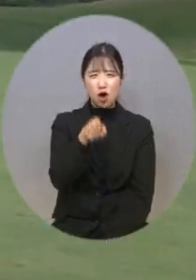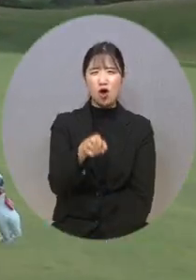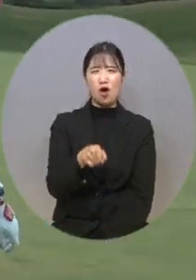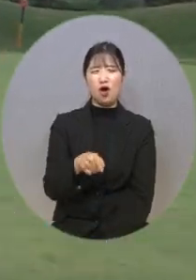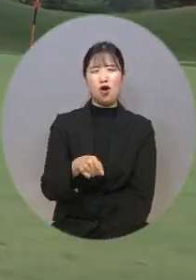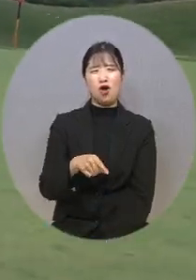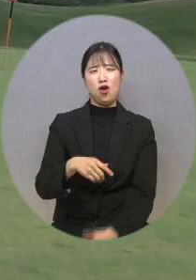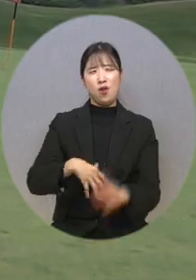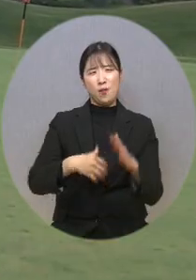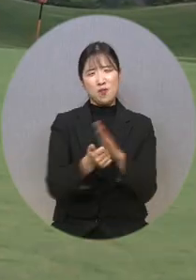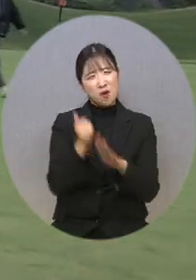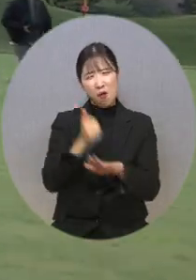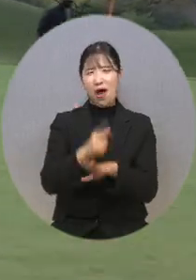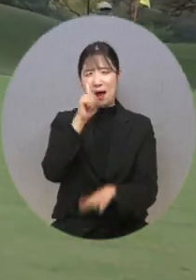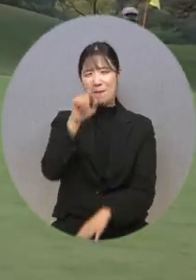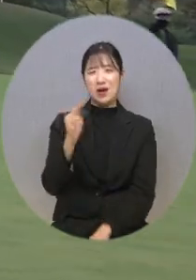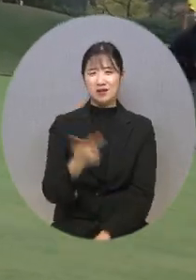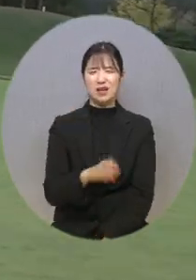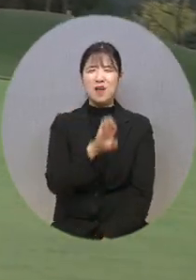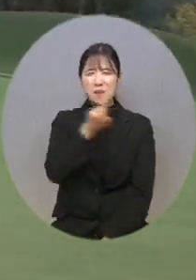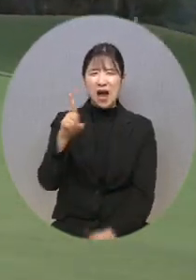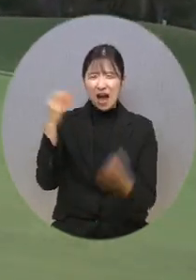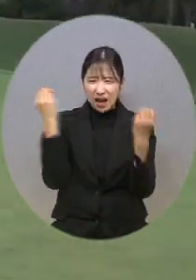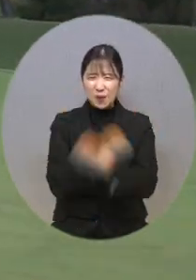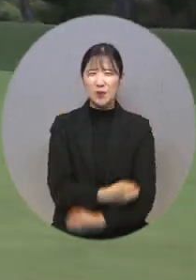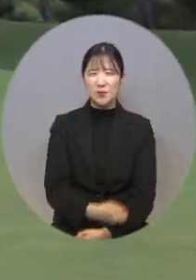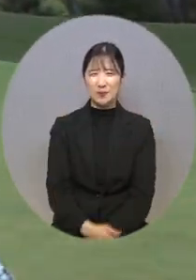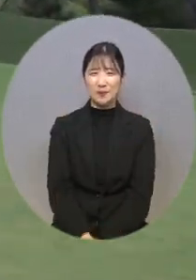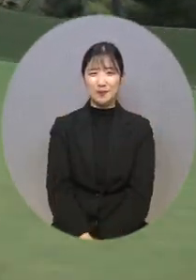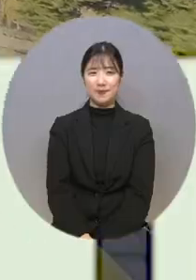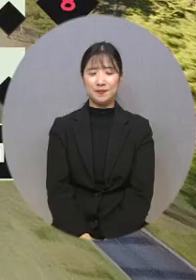알았잖아요. 막 두 번 쳤잖아. 아니